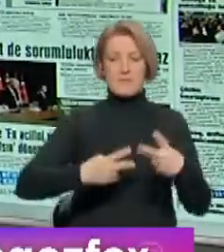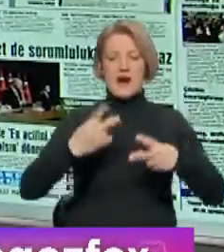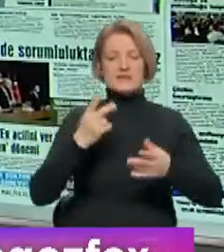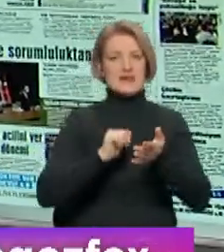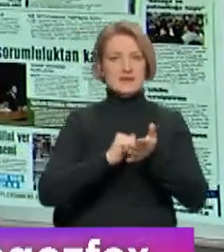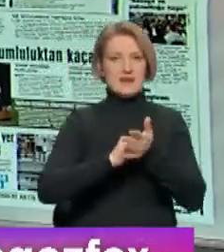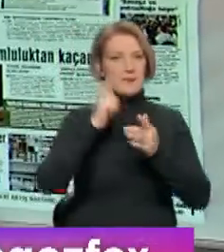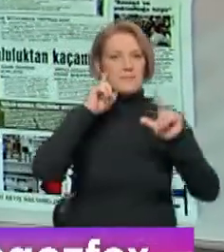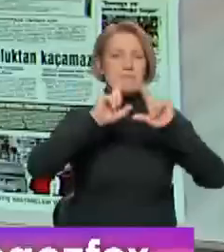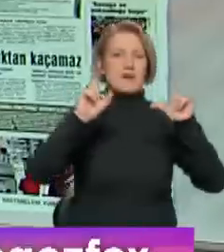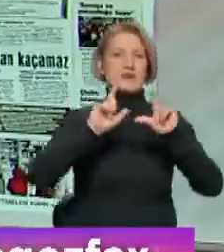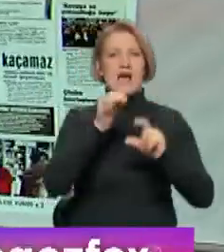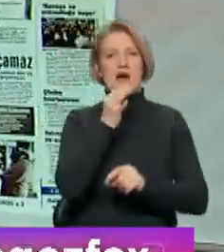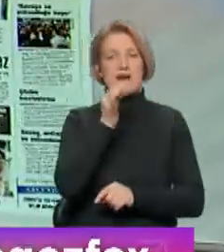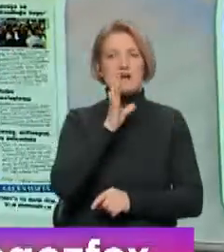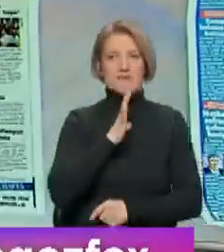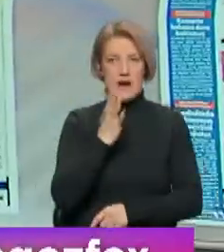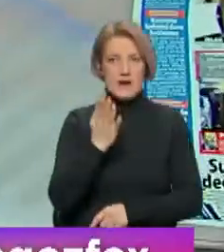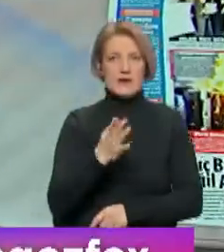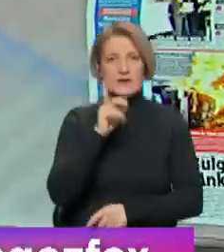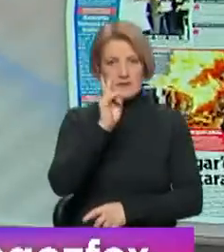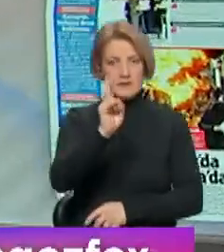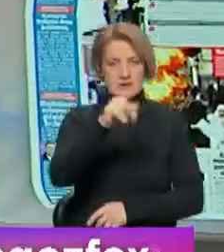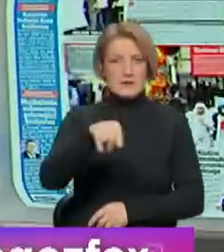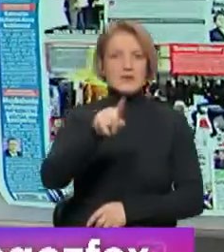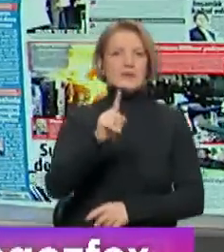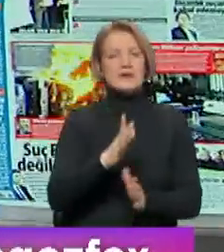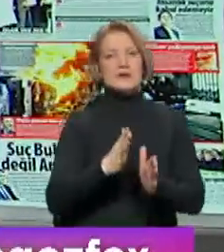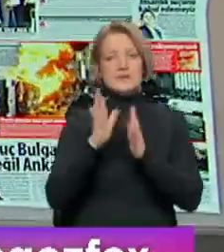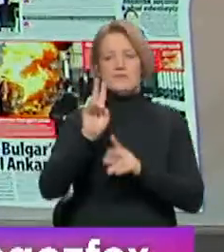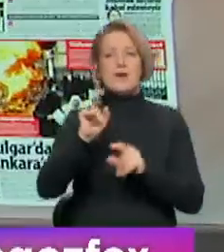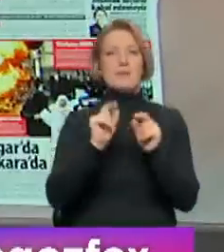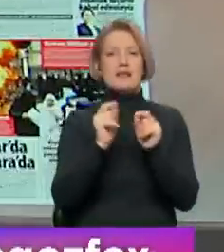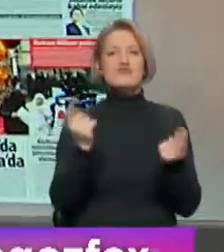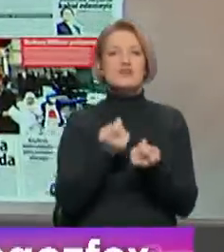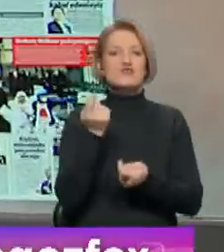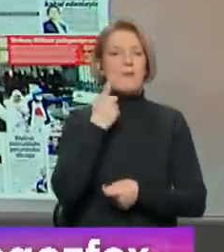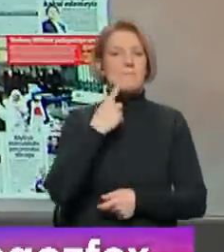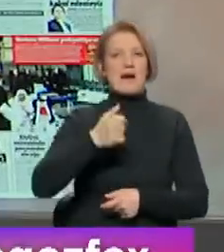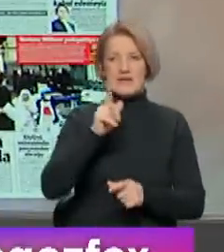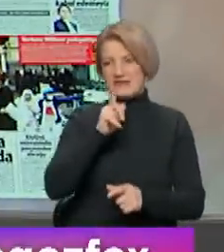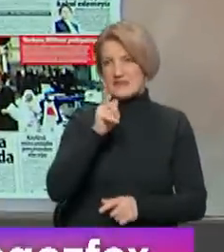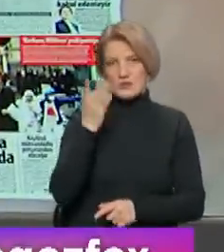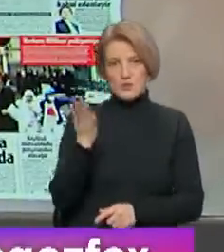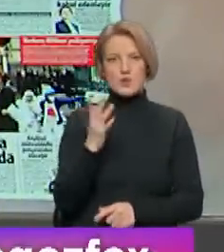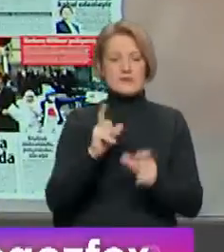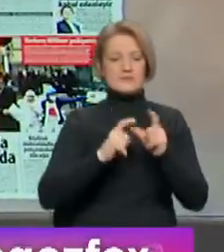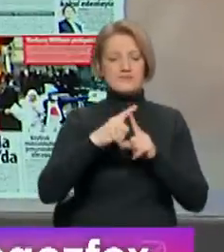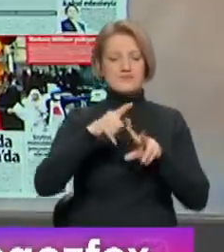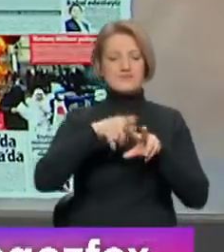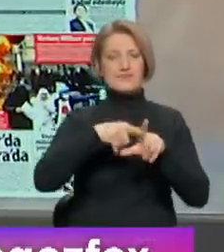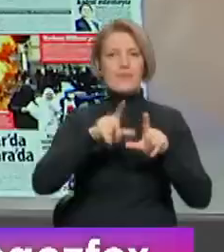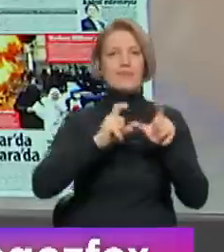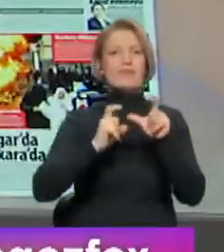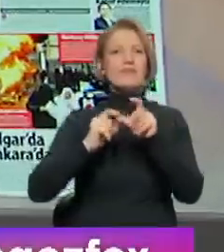gazetelerin manşet haberleri var Bu arada Tabii siz bir yandan da Vedat bilgine Çalışma Bakanlığı sesleniyorsunuz stajınızın